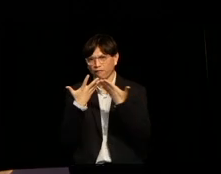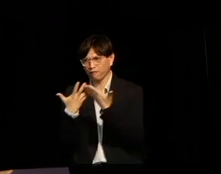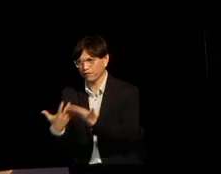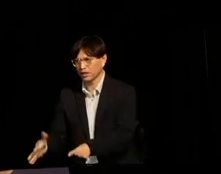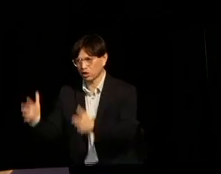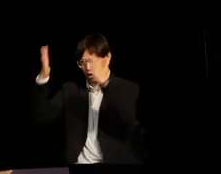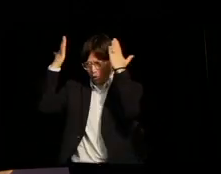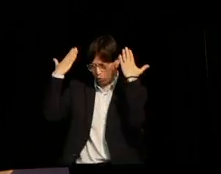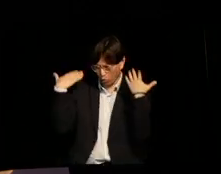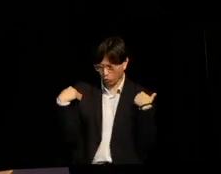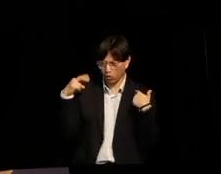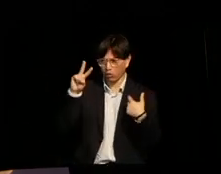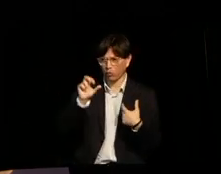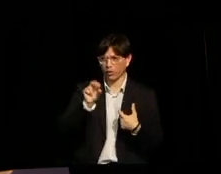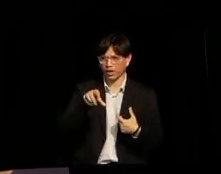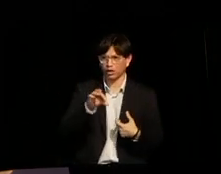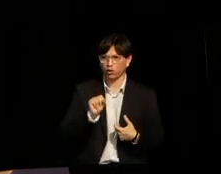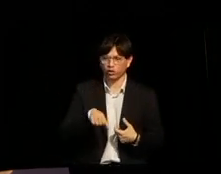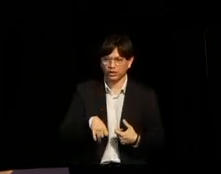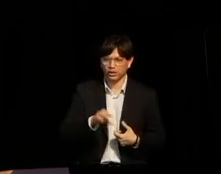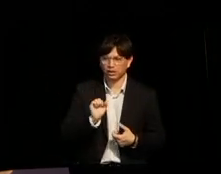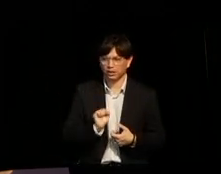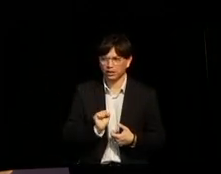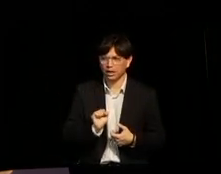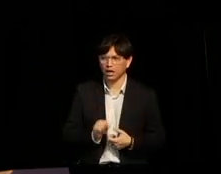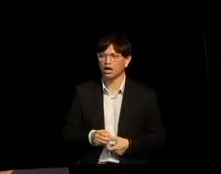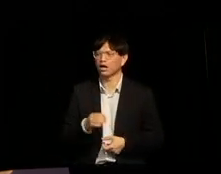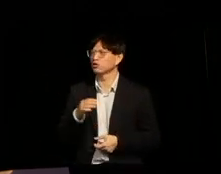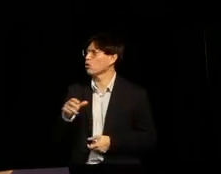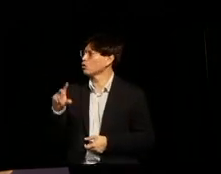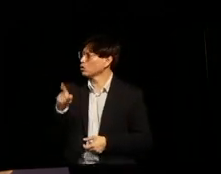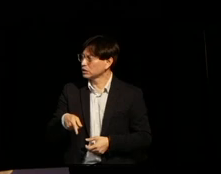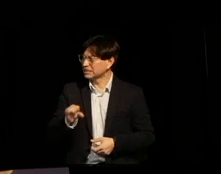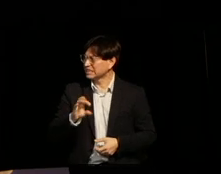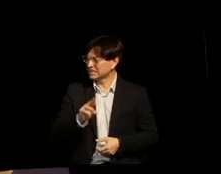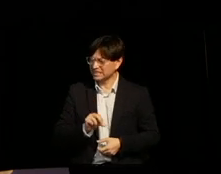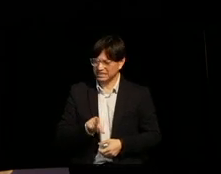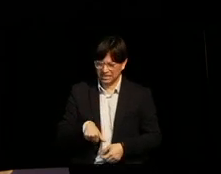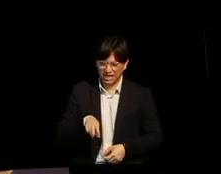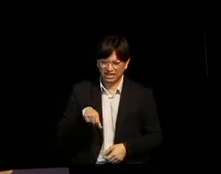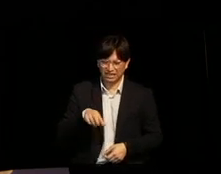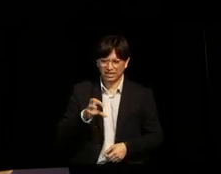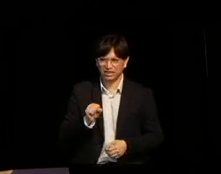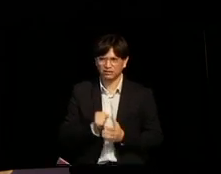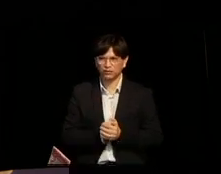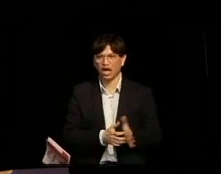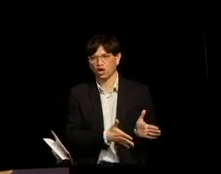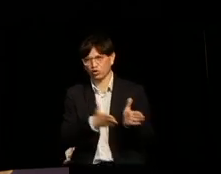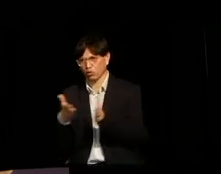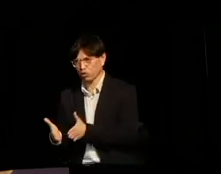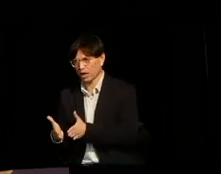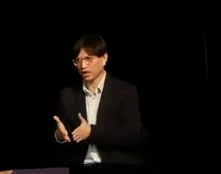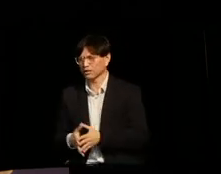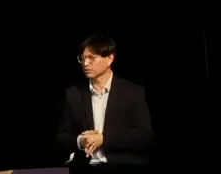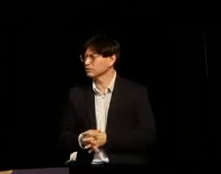Veronica Certamente E poi don Gianni Carozza che ha curato la parte biblica poi alcune